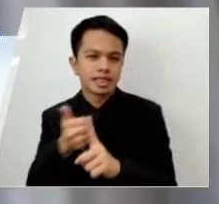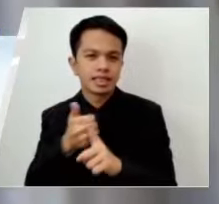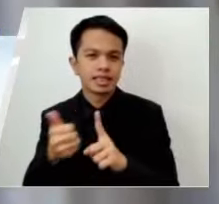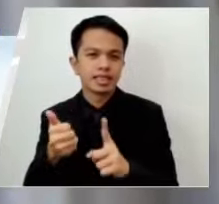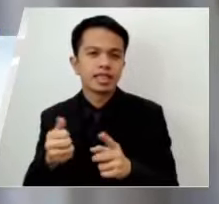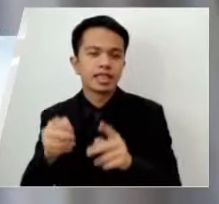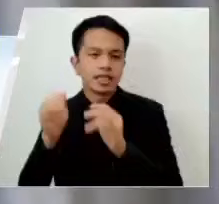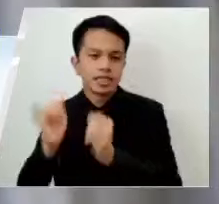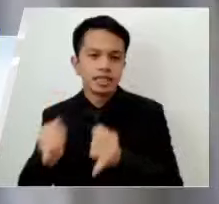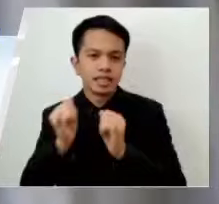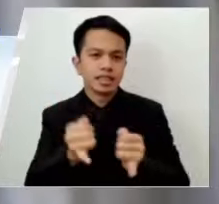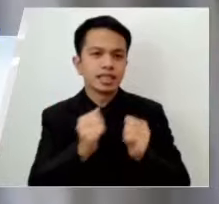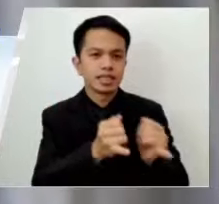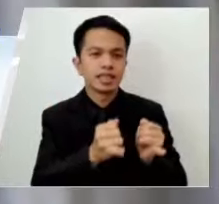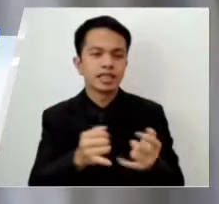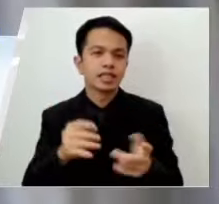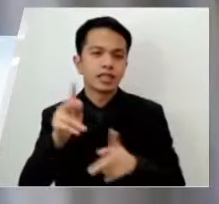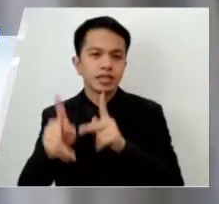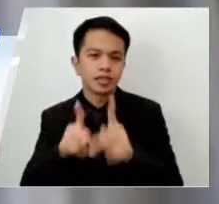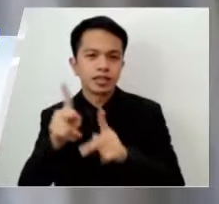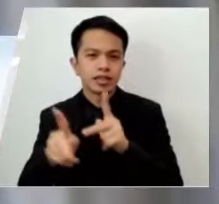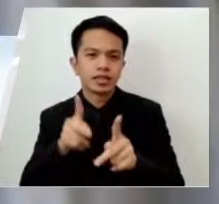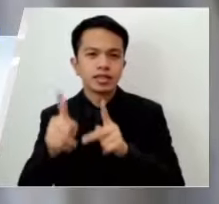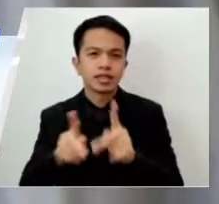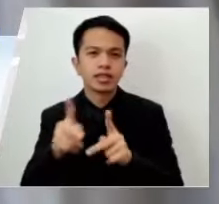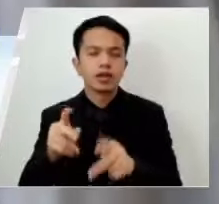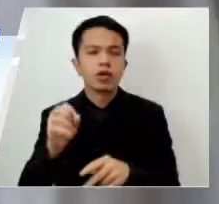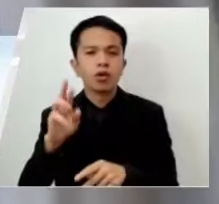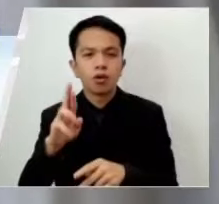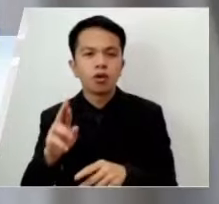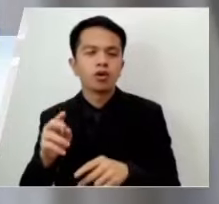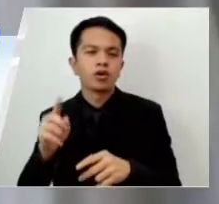individual, lipunan o isang bansa.